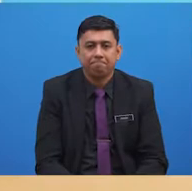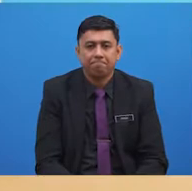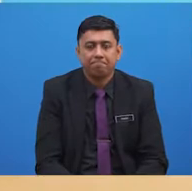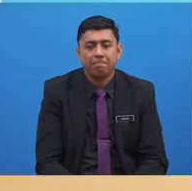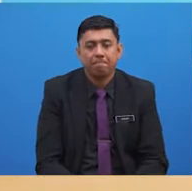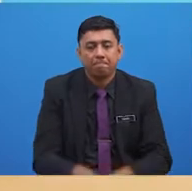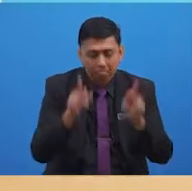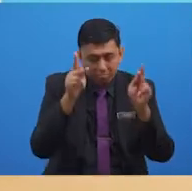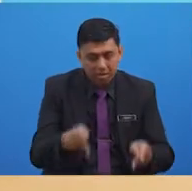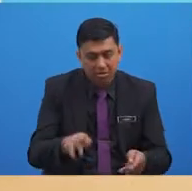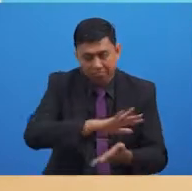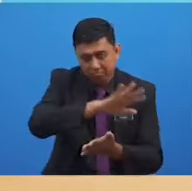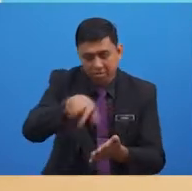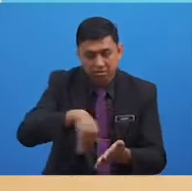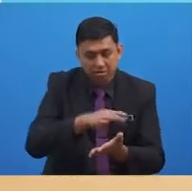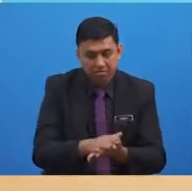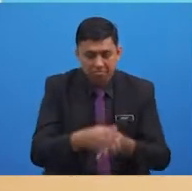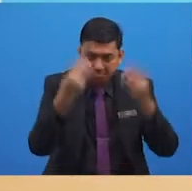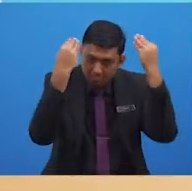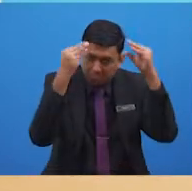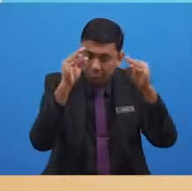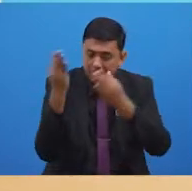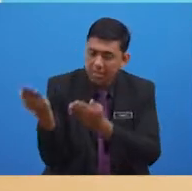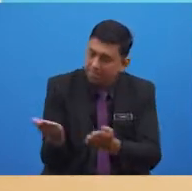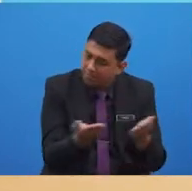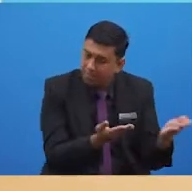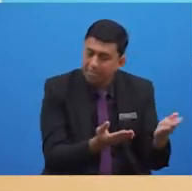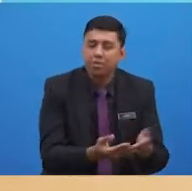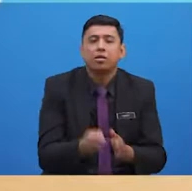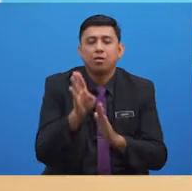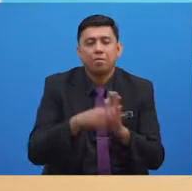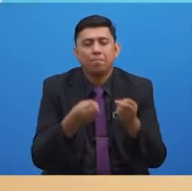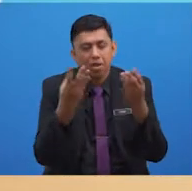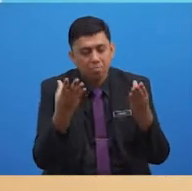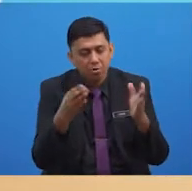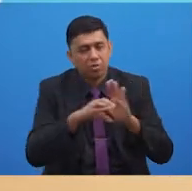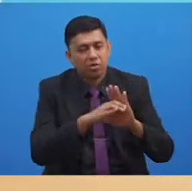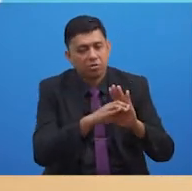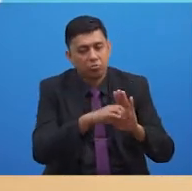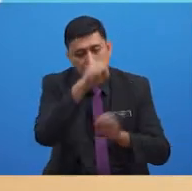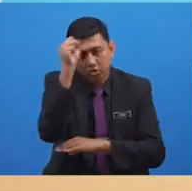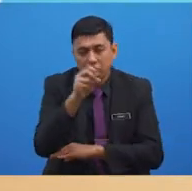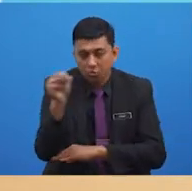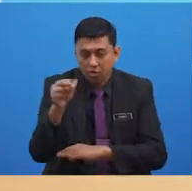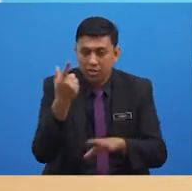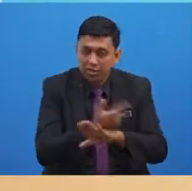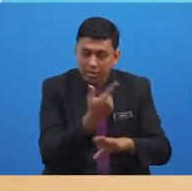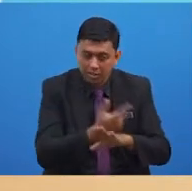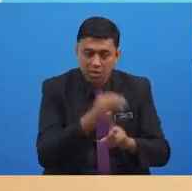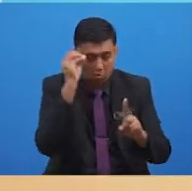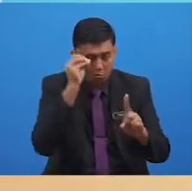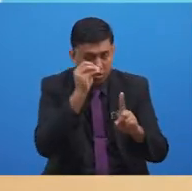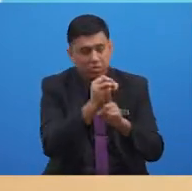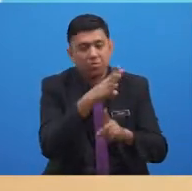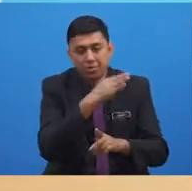Pelajar sekalian, pada hari ini cikgu akan membawakan beberapa contoh soalan latihan